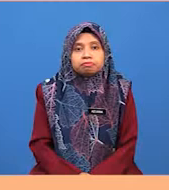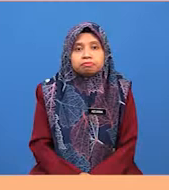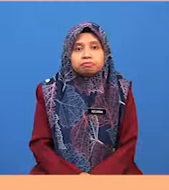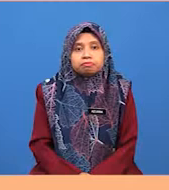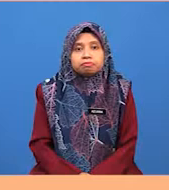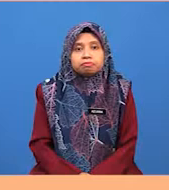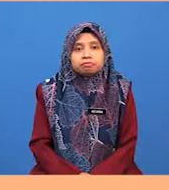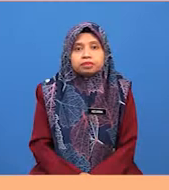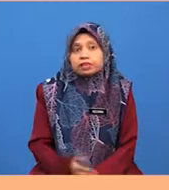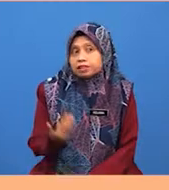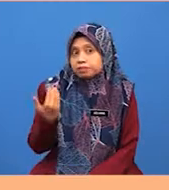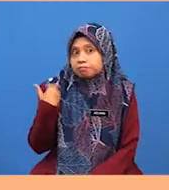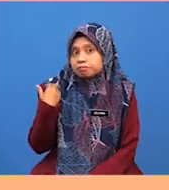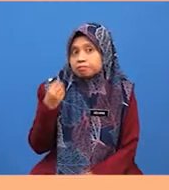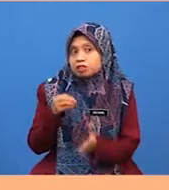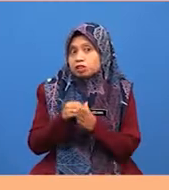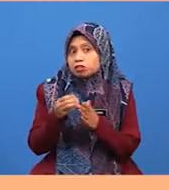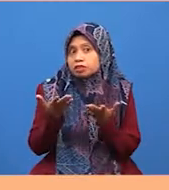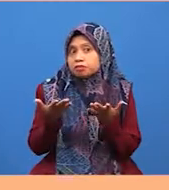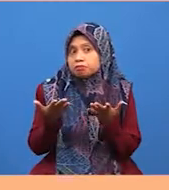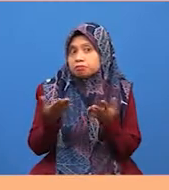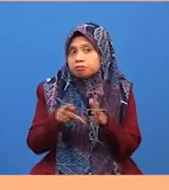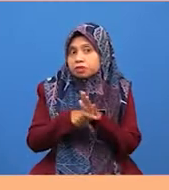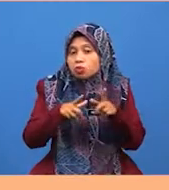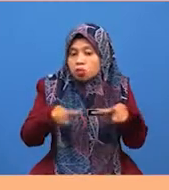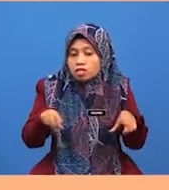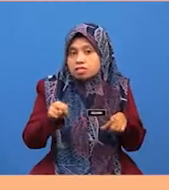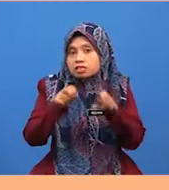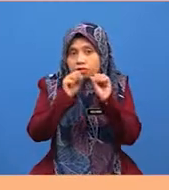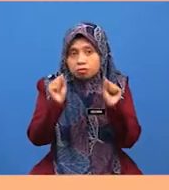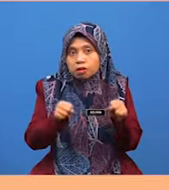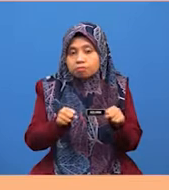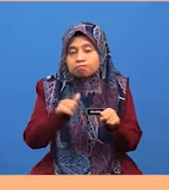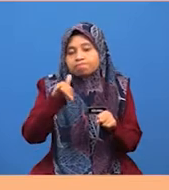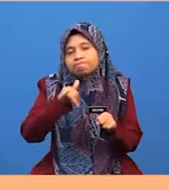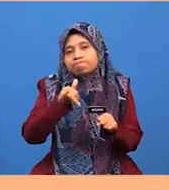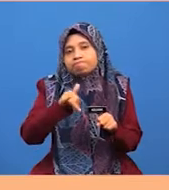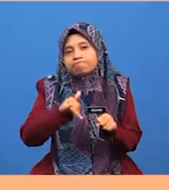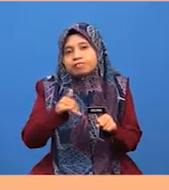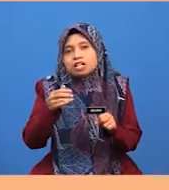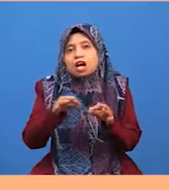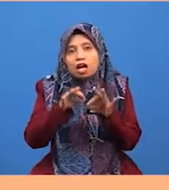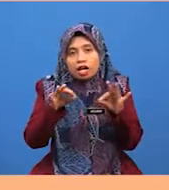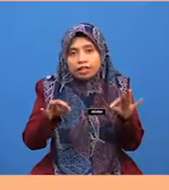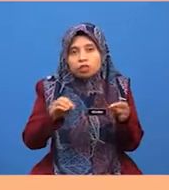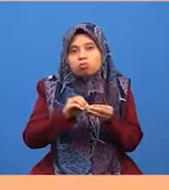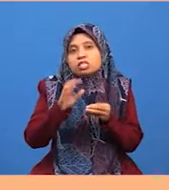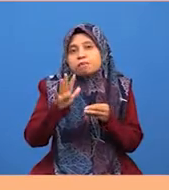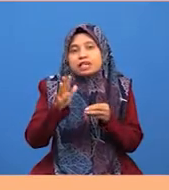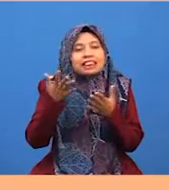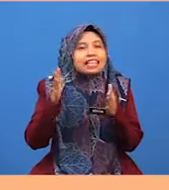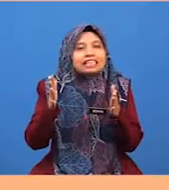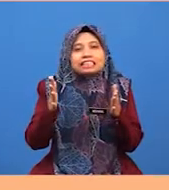Ayat ini ada ke tidak ada perluasan subjek, murid-murid? Ya, ayat yang kelima